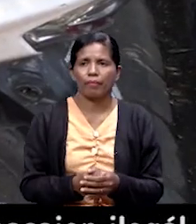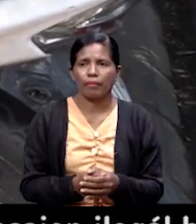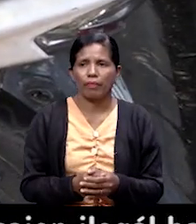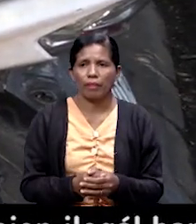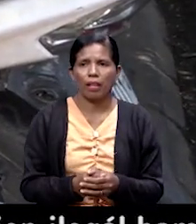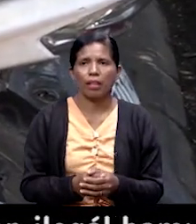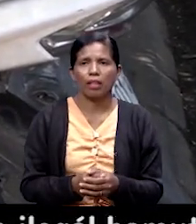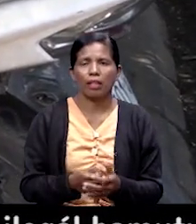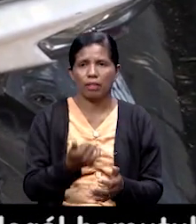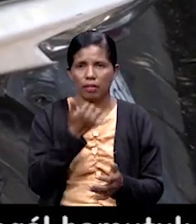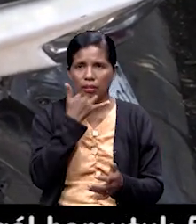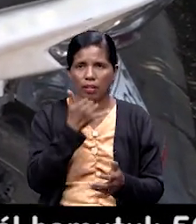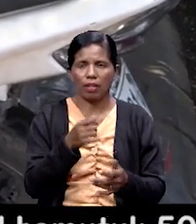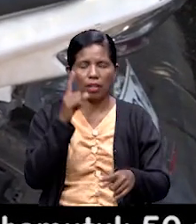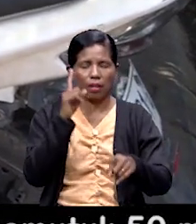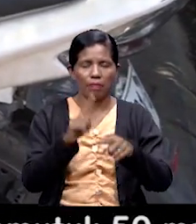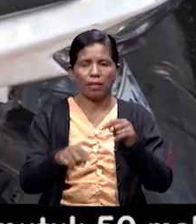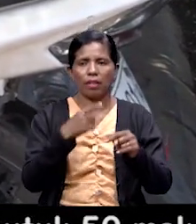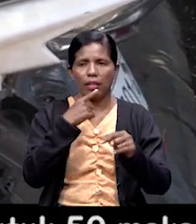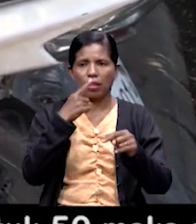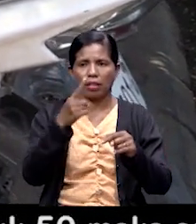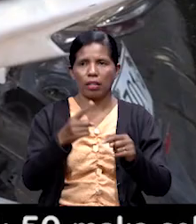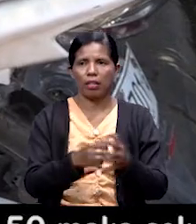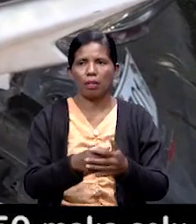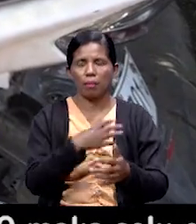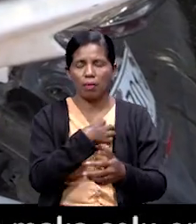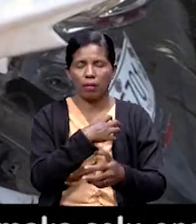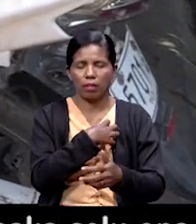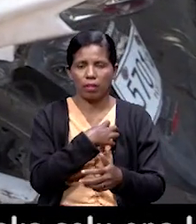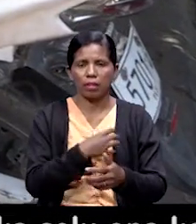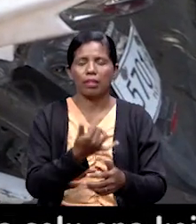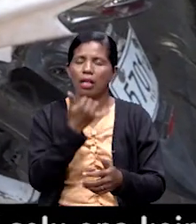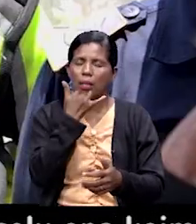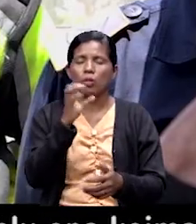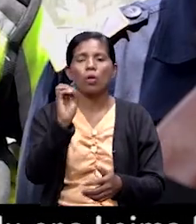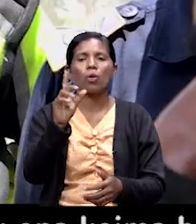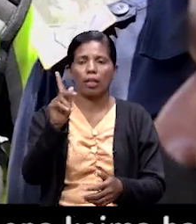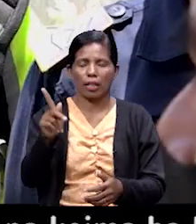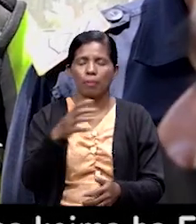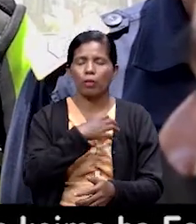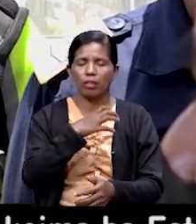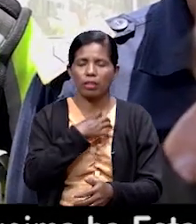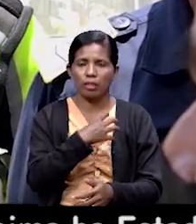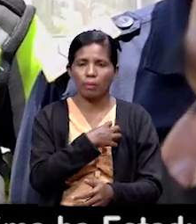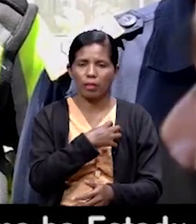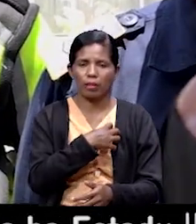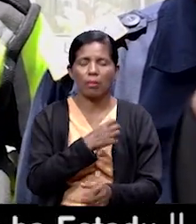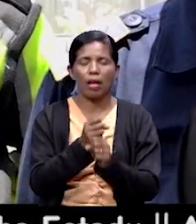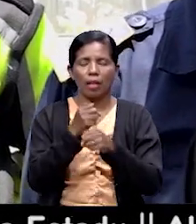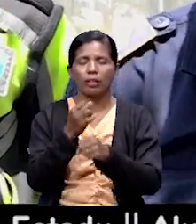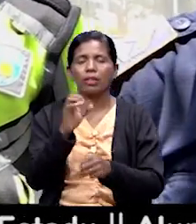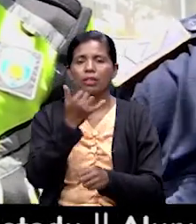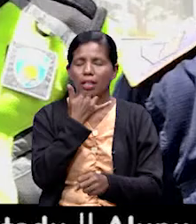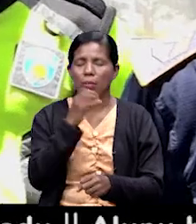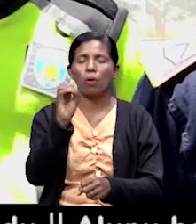sal. Telah beli negar yang kata ni tam polis transit tu be salam mas kumu. Minyak kolek transit tam defender law lay. Law lay